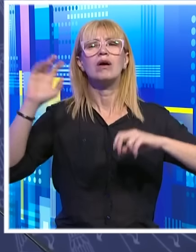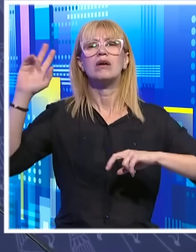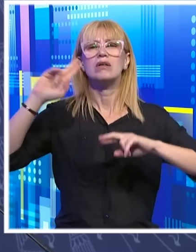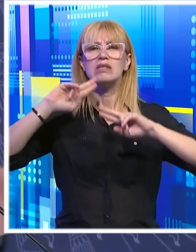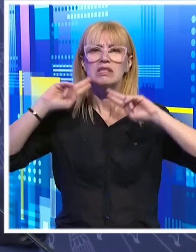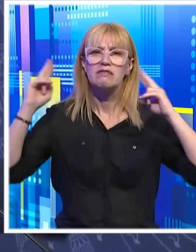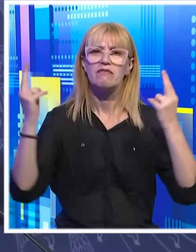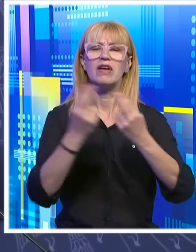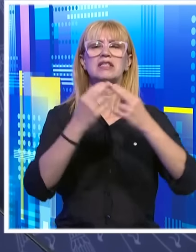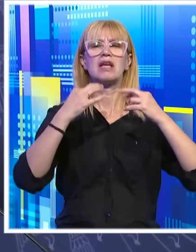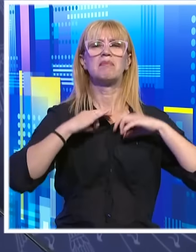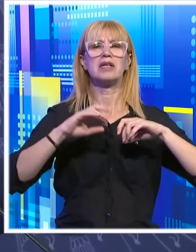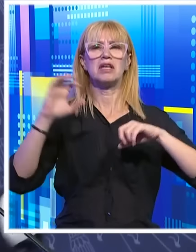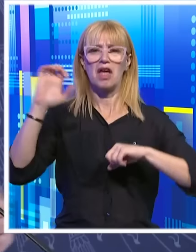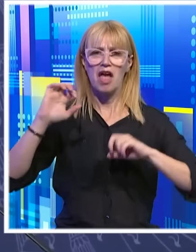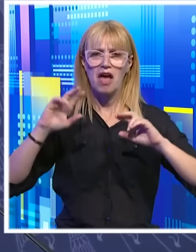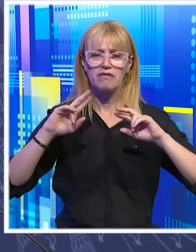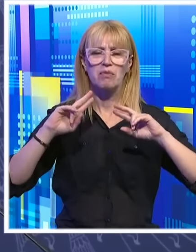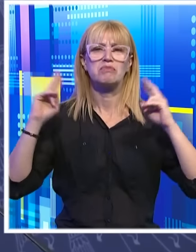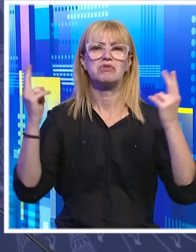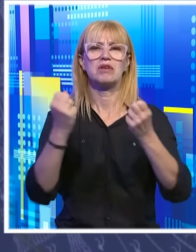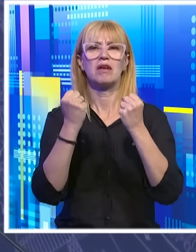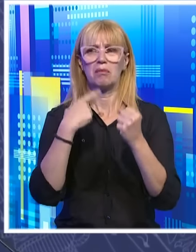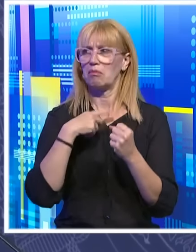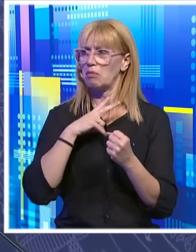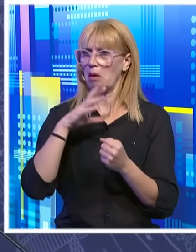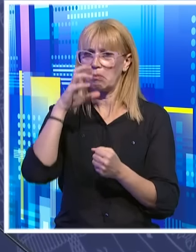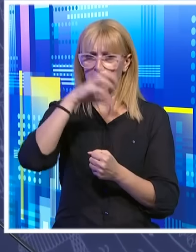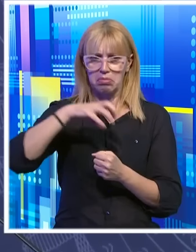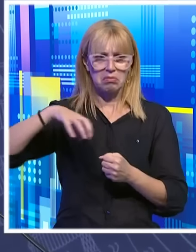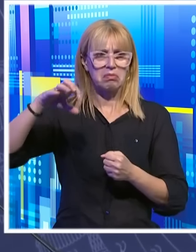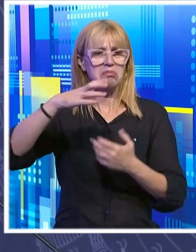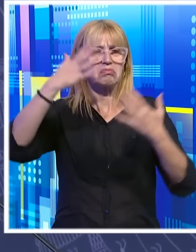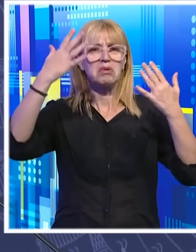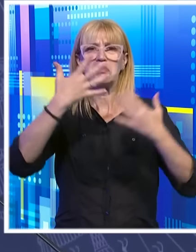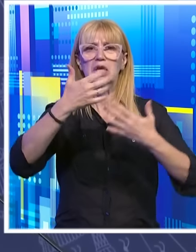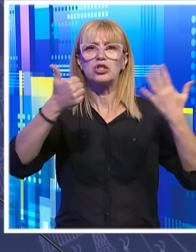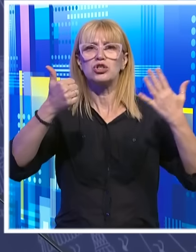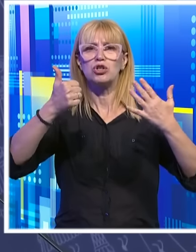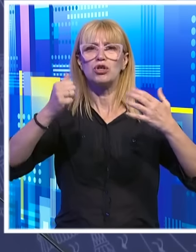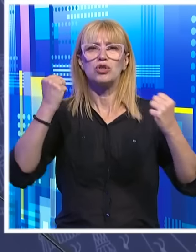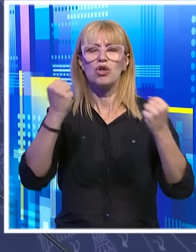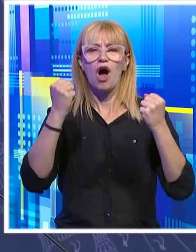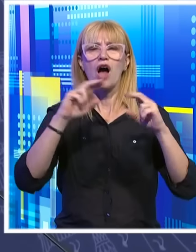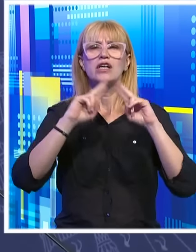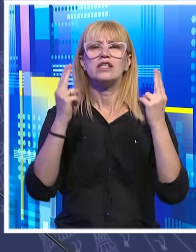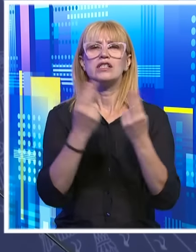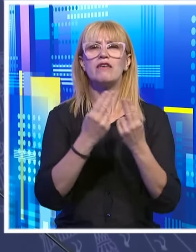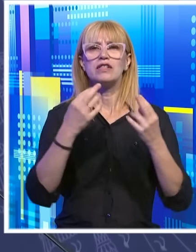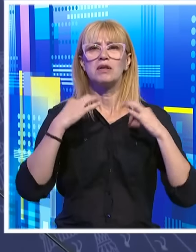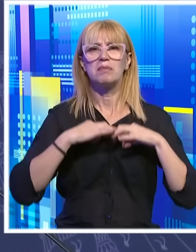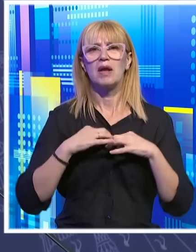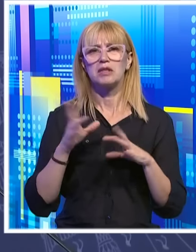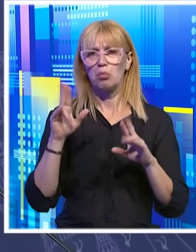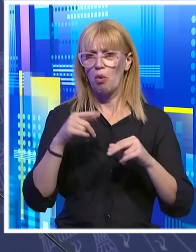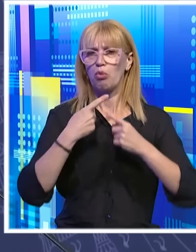mislim da okružen sa 5-6 najmoćnijih evropskih i svetskih lidera mogu da najavim takav projekat. Tako da nemojte da